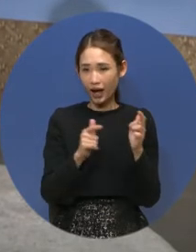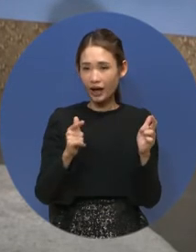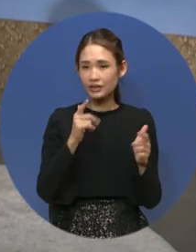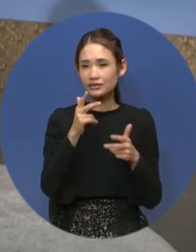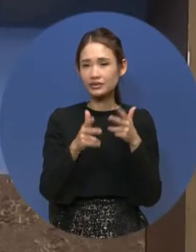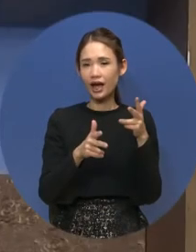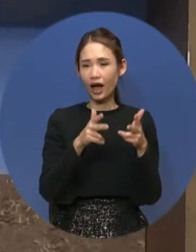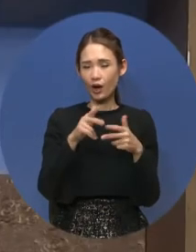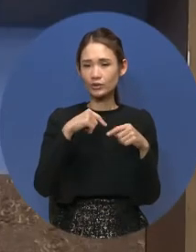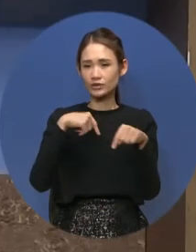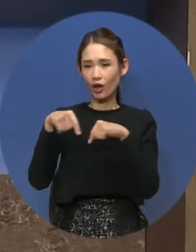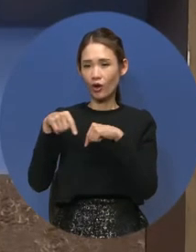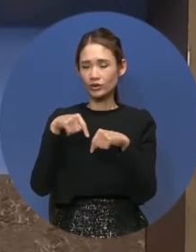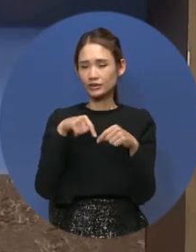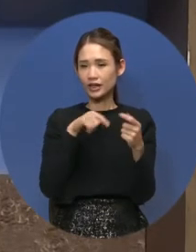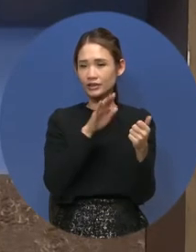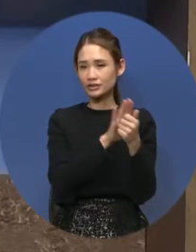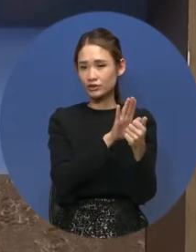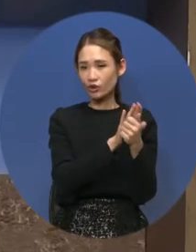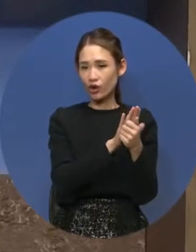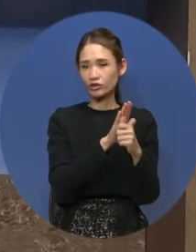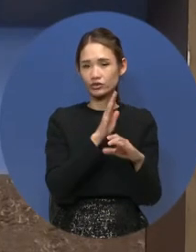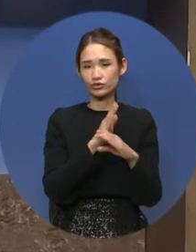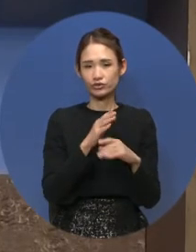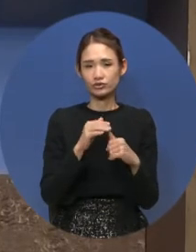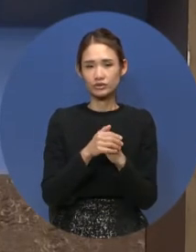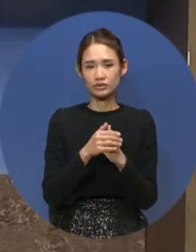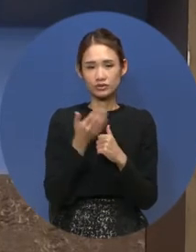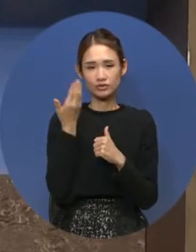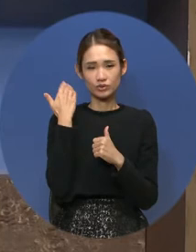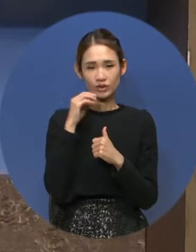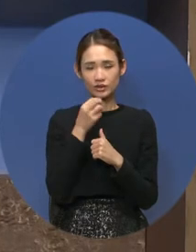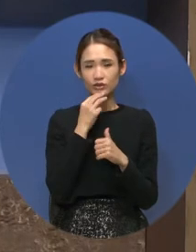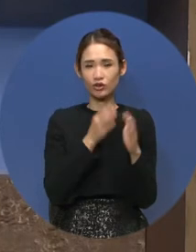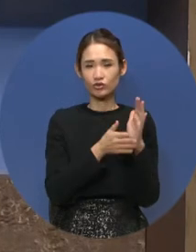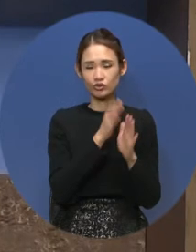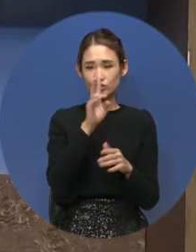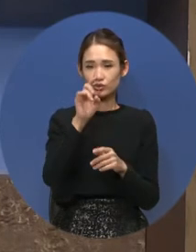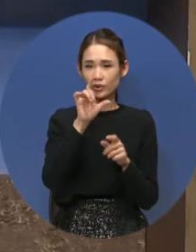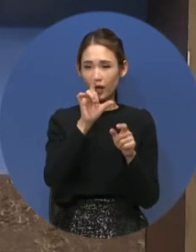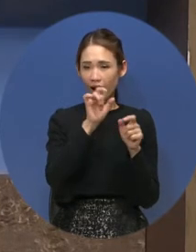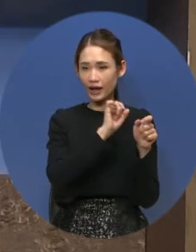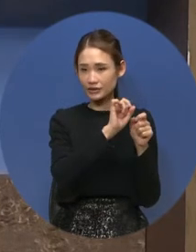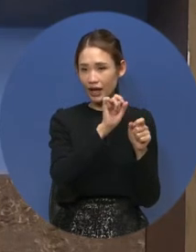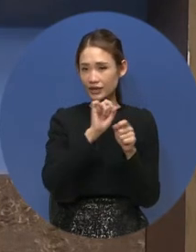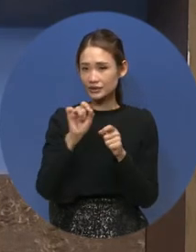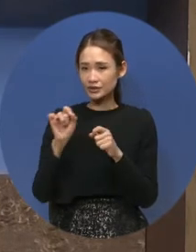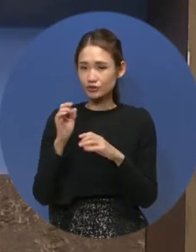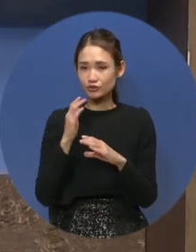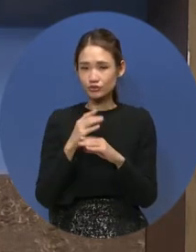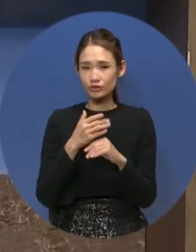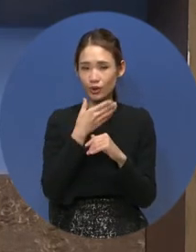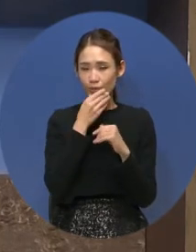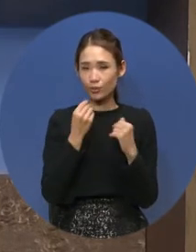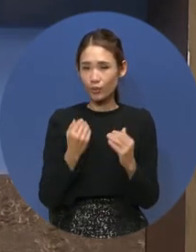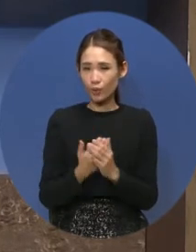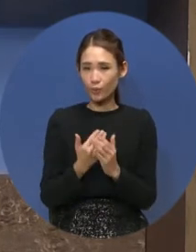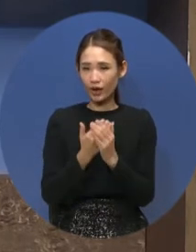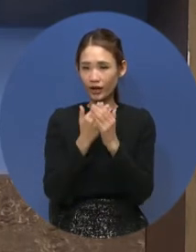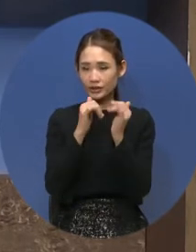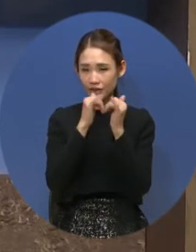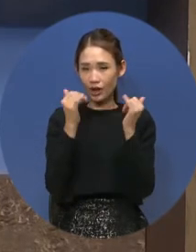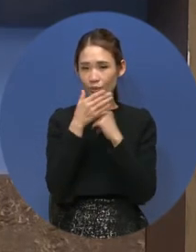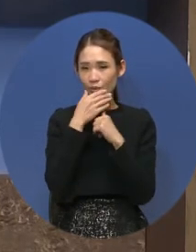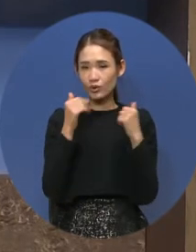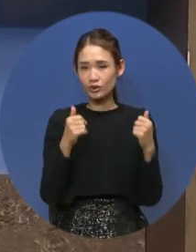네. 정책을 네. 지원하고 계신 것 같은데요. 최근에 서울시 25개 자치구 가운데 복지 발전과 또